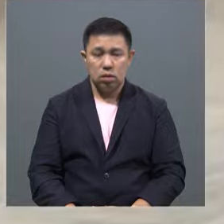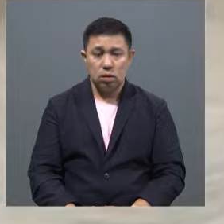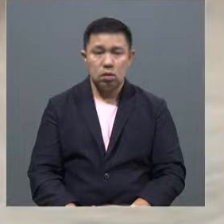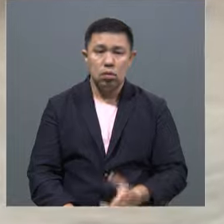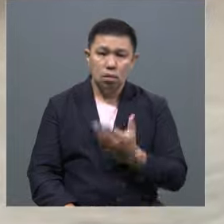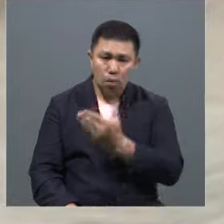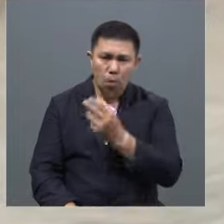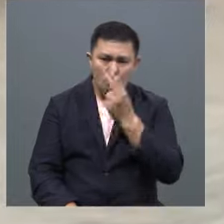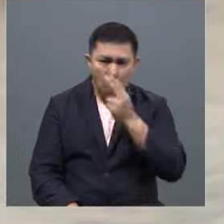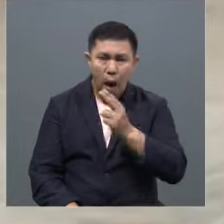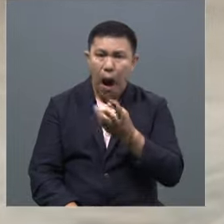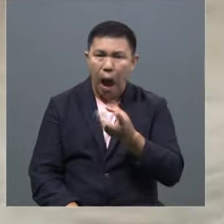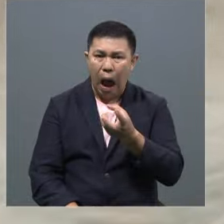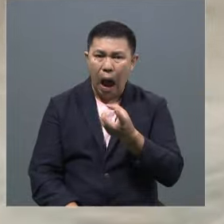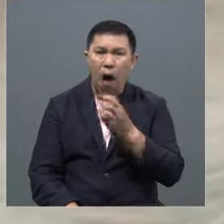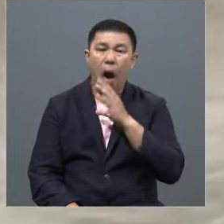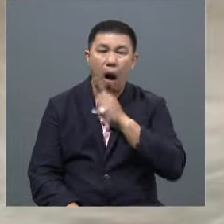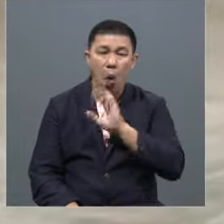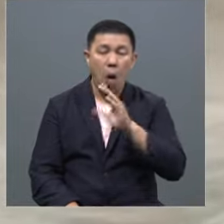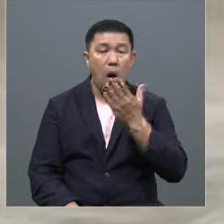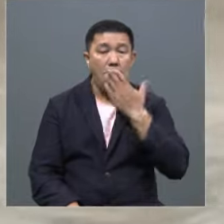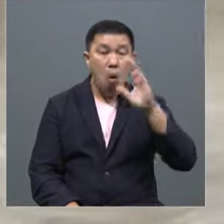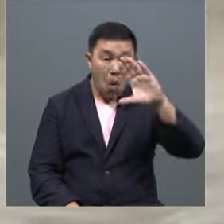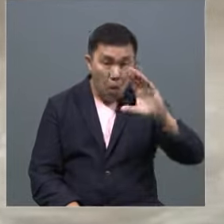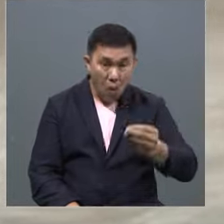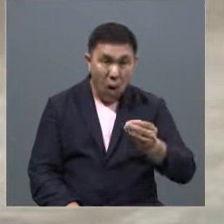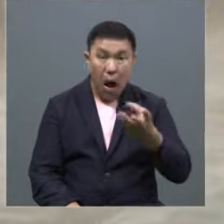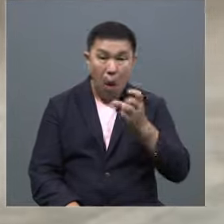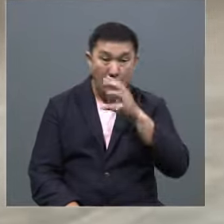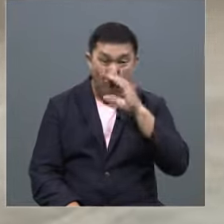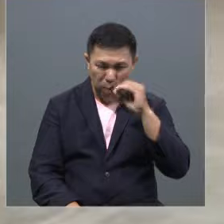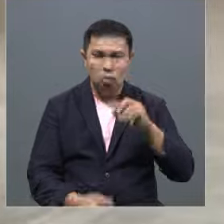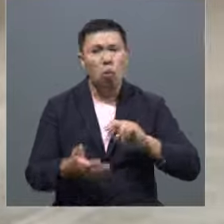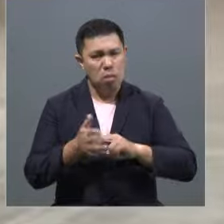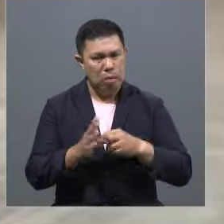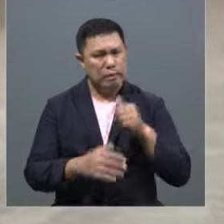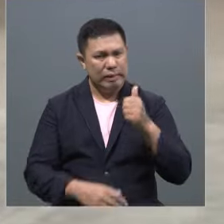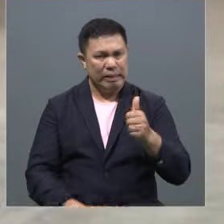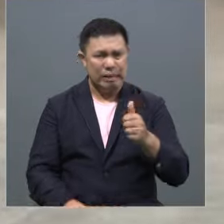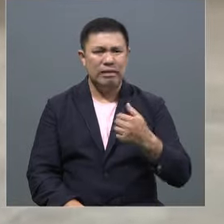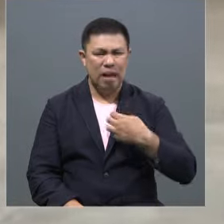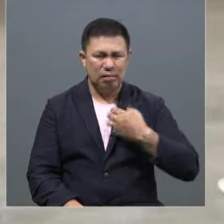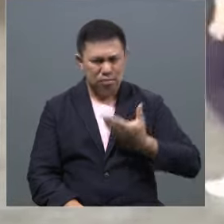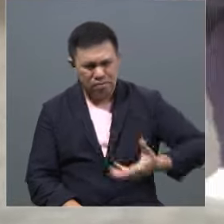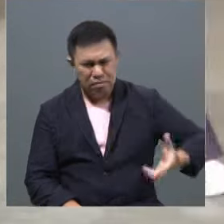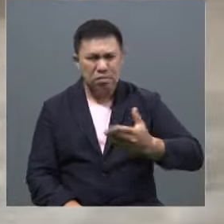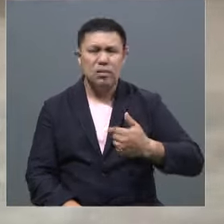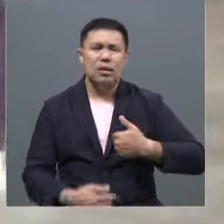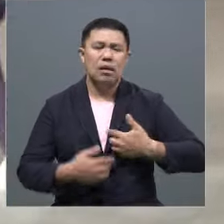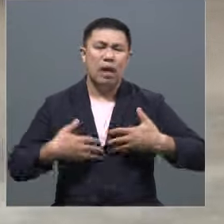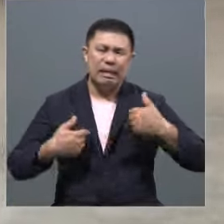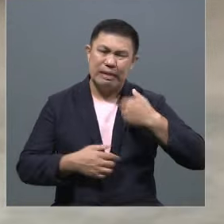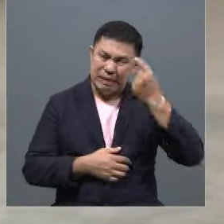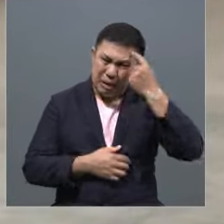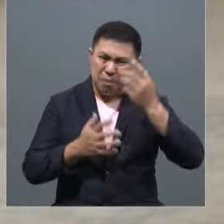ธรรมก็มองนะครับว่าตลาดข้าวเก่าที่ทางแอฟริกาเขาต้องการเนี่ยถ้ามาจากข้าวหอมมะลิก็น่าจะดีซึ่งเรื่องนี้อยากจะให้ทุกคนสบายใจแล้วก็อย่าไปคิด